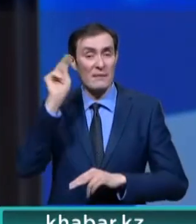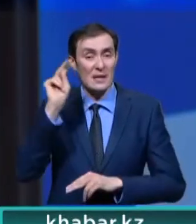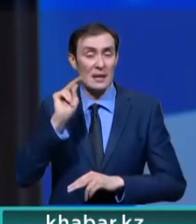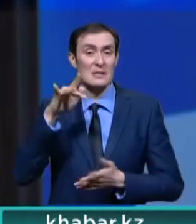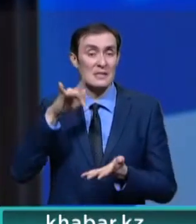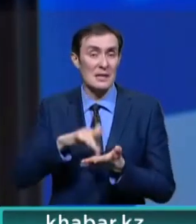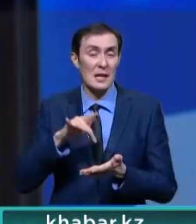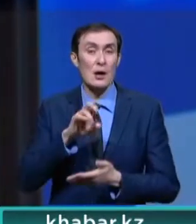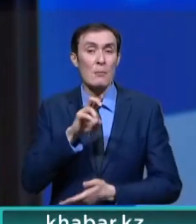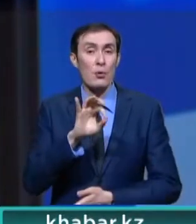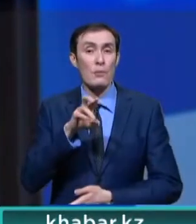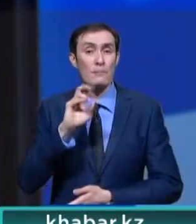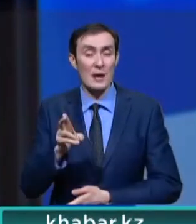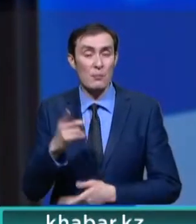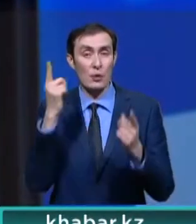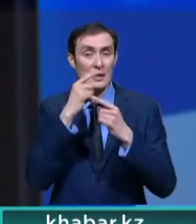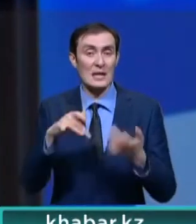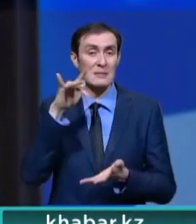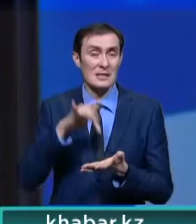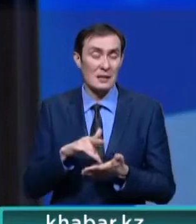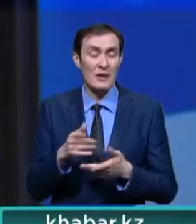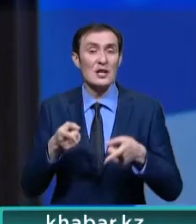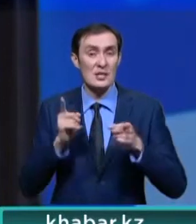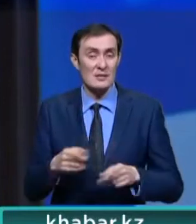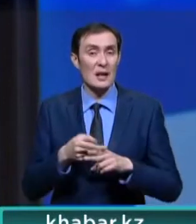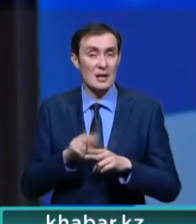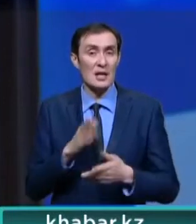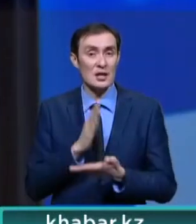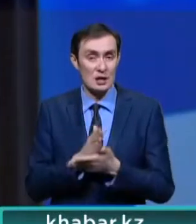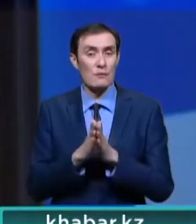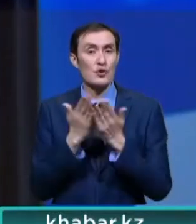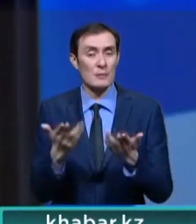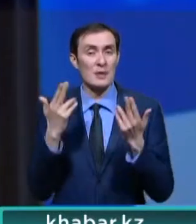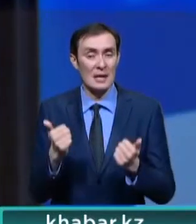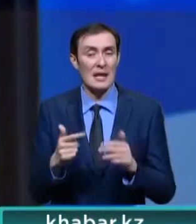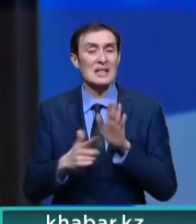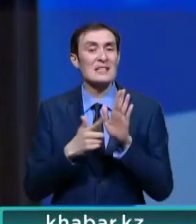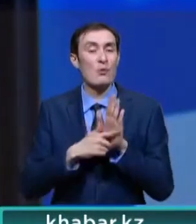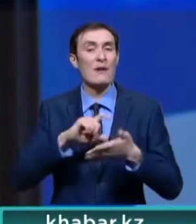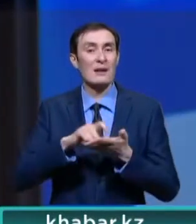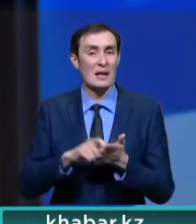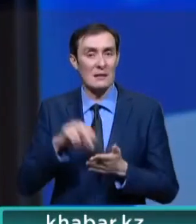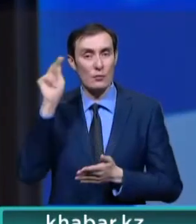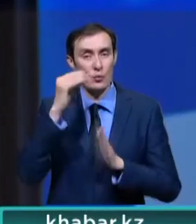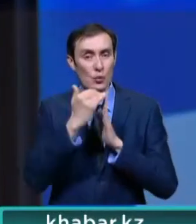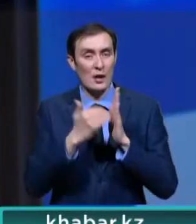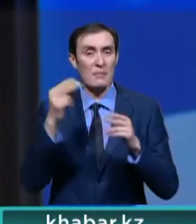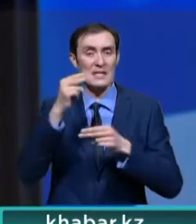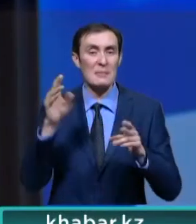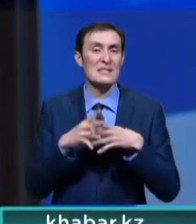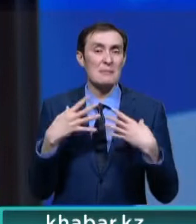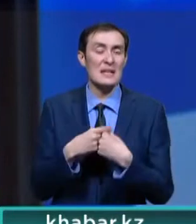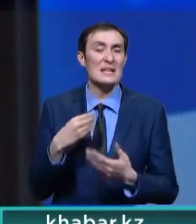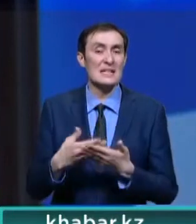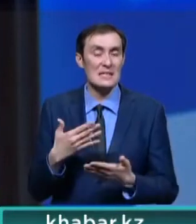оздоровительном центре побег по данным центра она действительно есть в учебнике для 7 класса в уроках по теме семейные